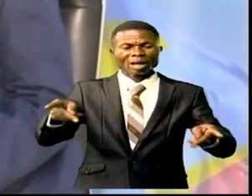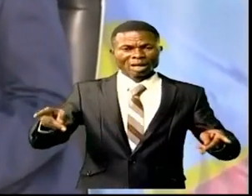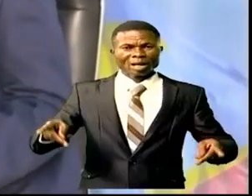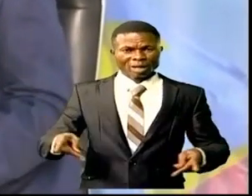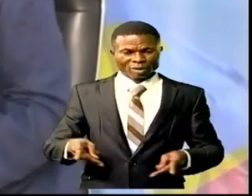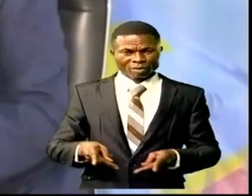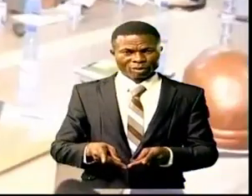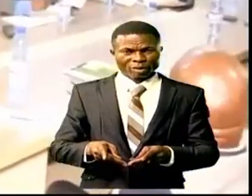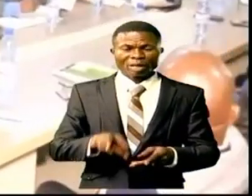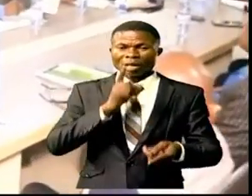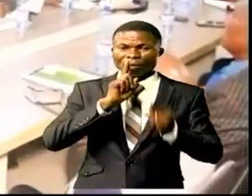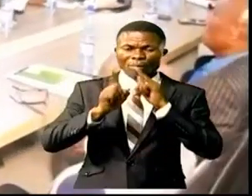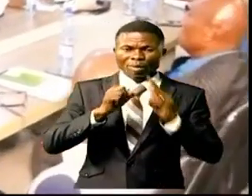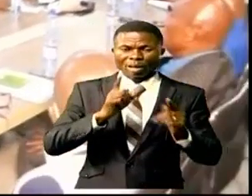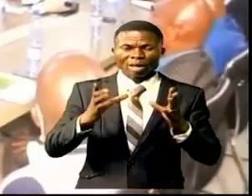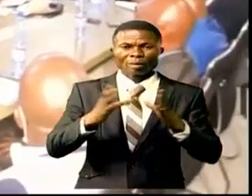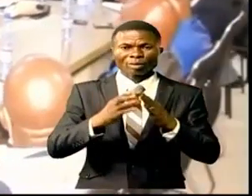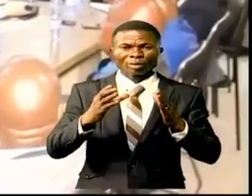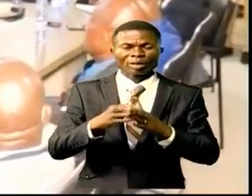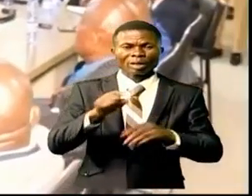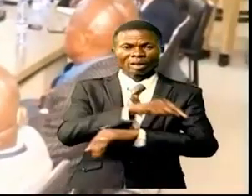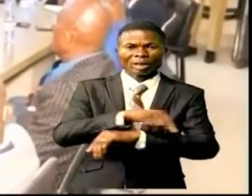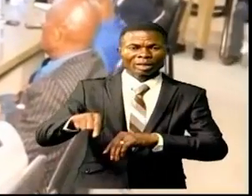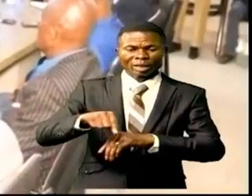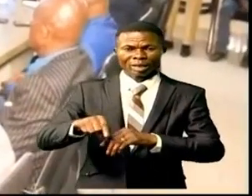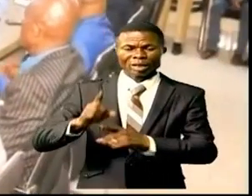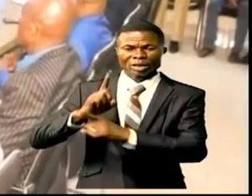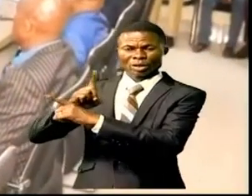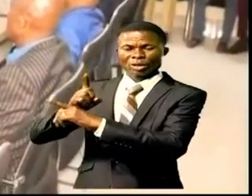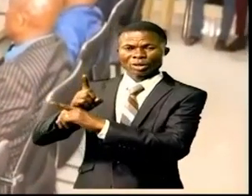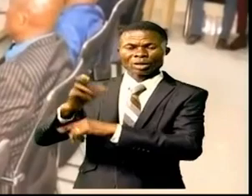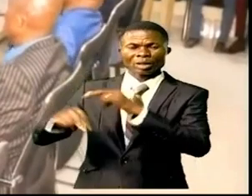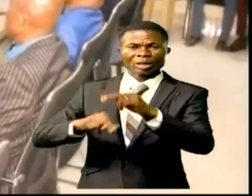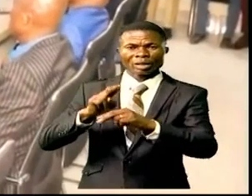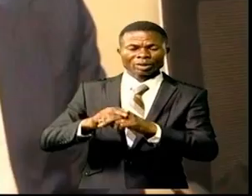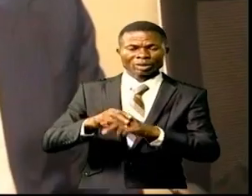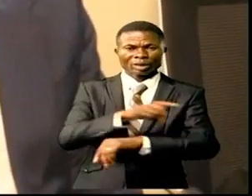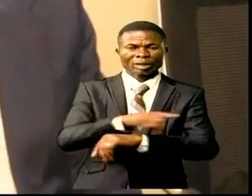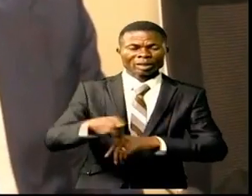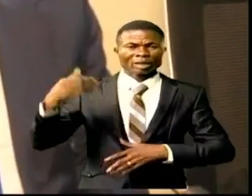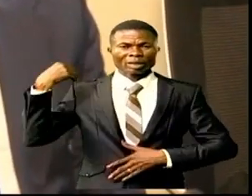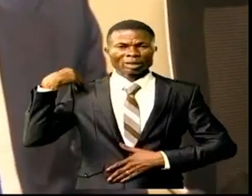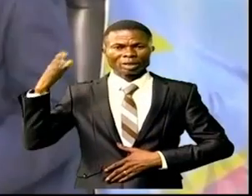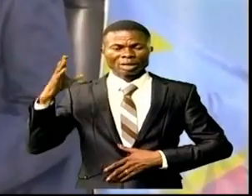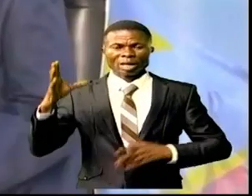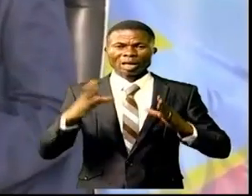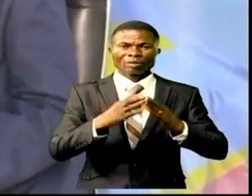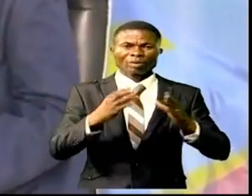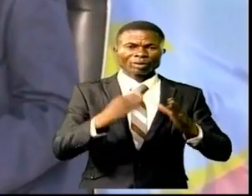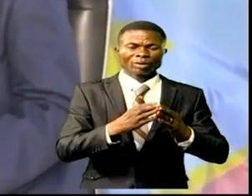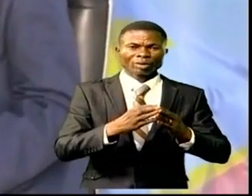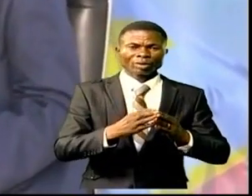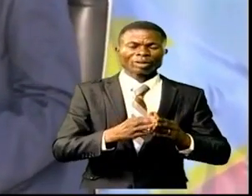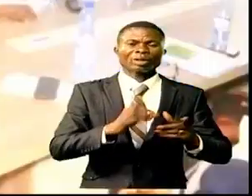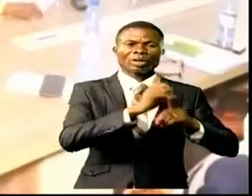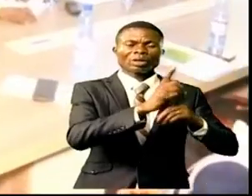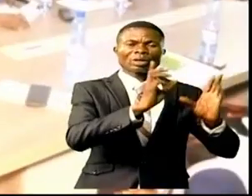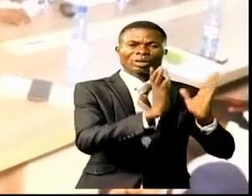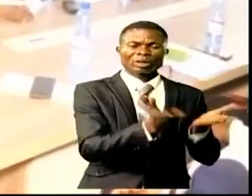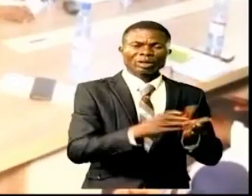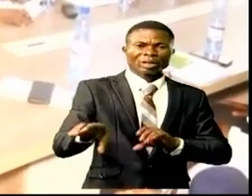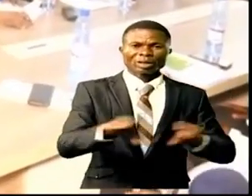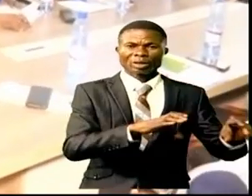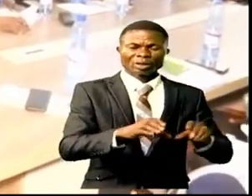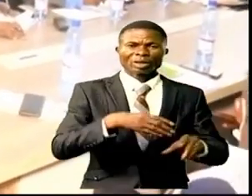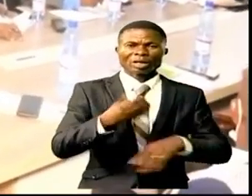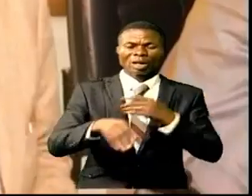Sakombi, s'est entretenu avec le bureau de l'intersyndicale nationale de l'administration publique, accompagné de l'intersyndicale sectorielle des